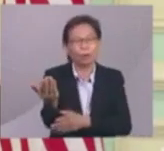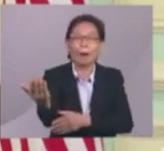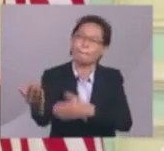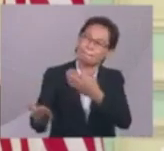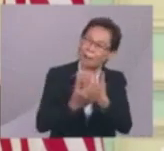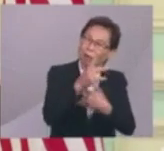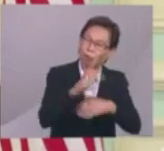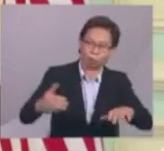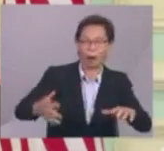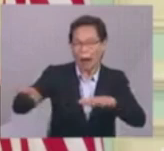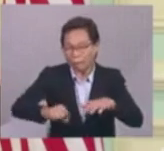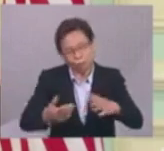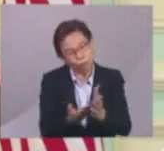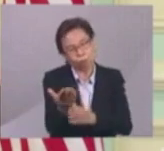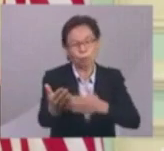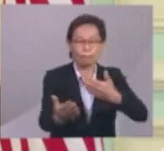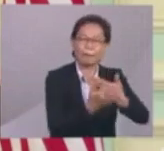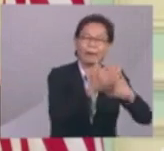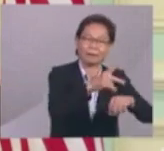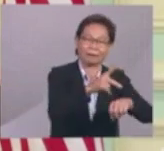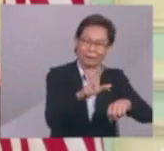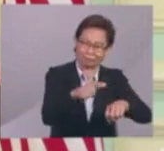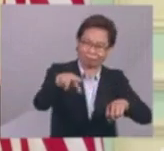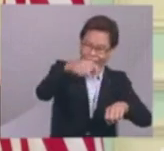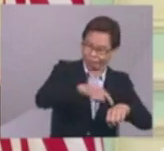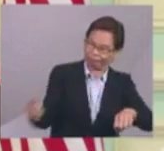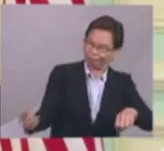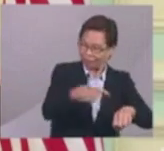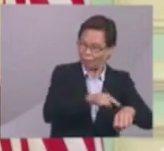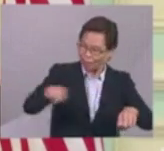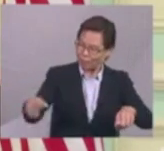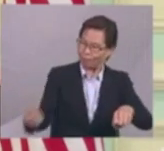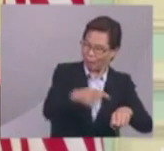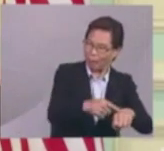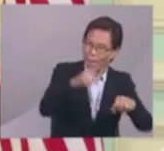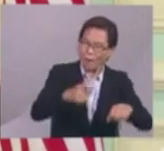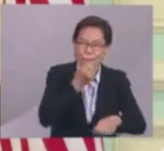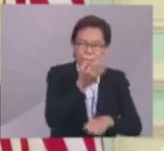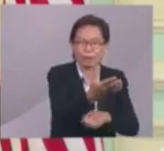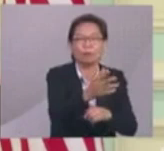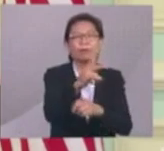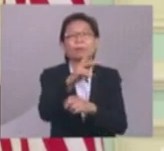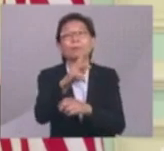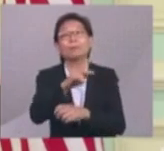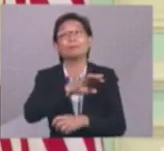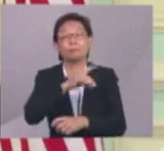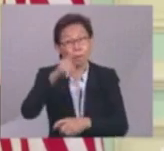Lumpur, mereka perlu memaklumkan kepada pihak polis melalui Gerak Malaysia